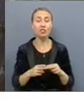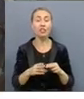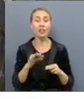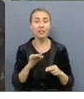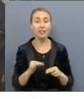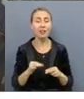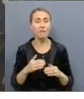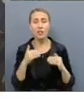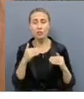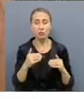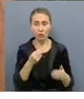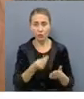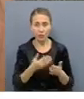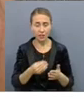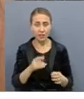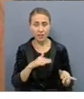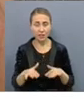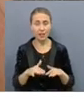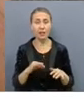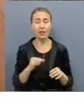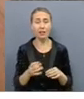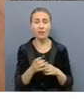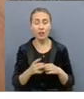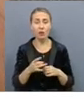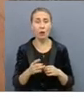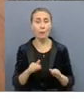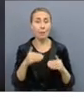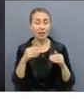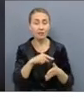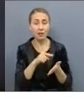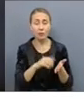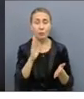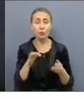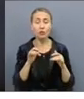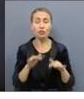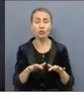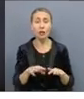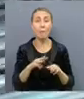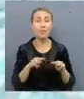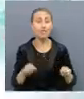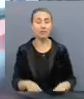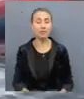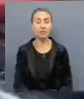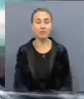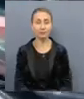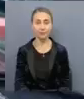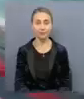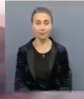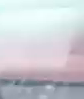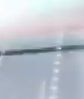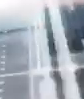оценили деятельность оборонных объектов в регионе. Также отметили, что поднимаемые вопросы будут решены министерством.